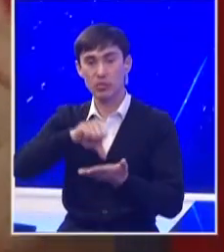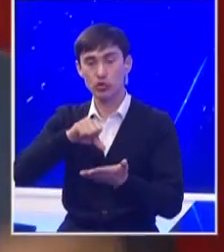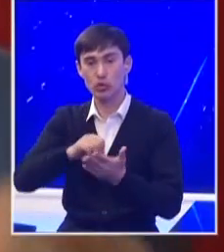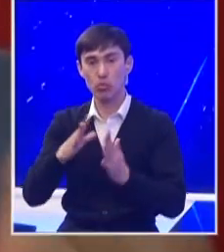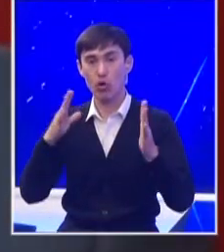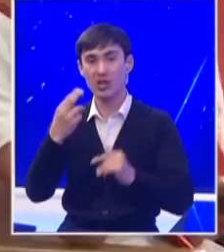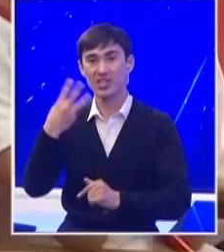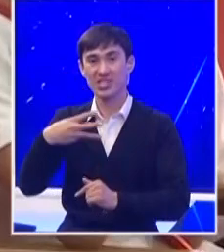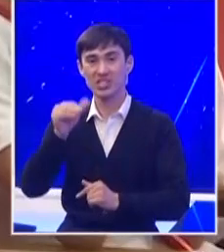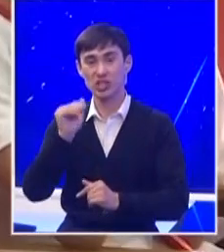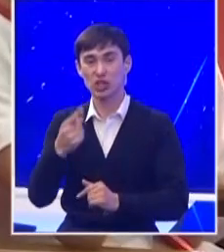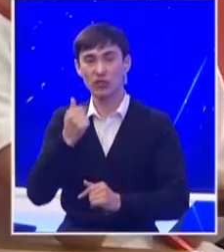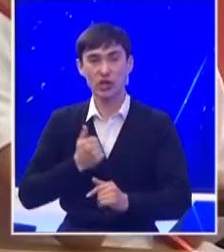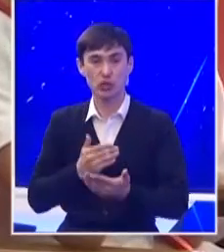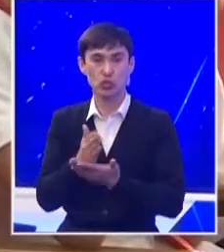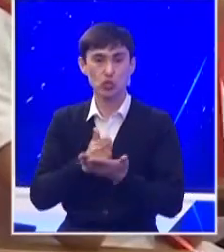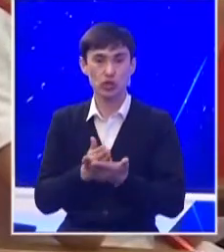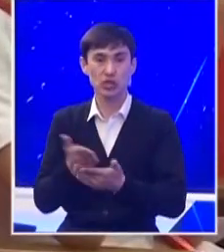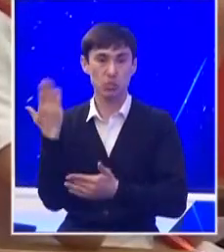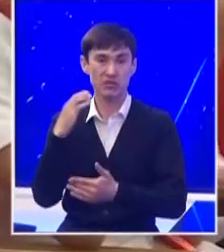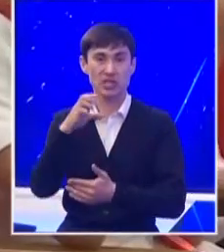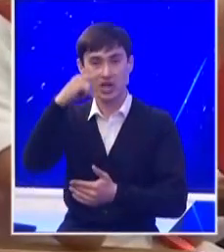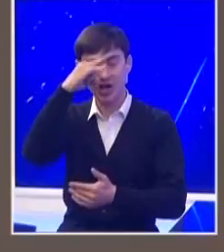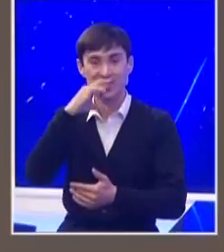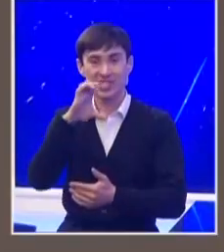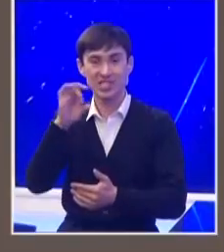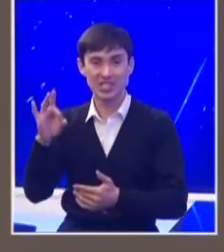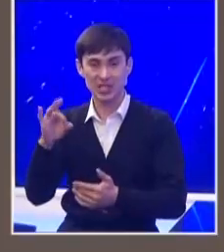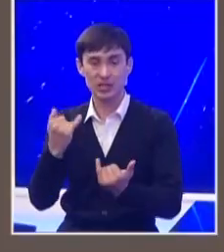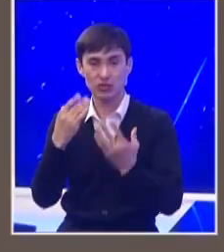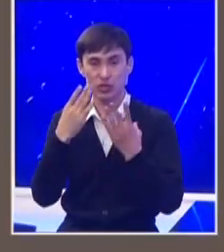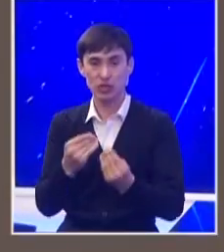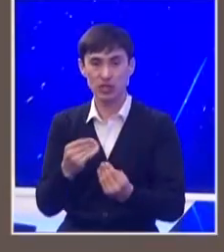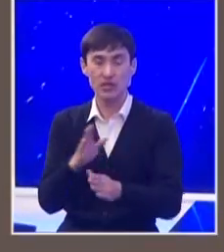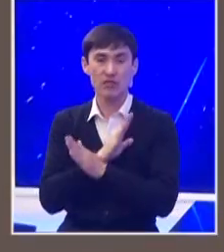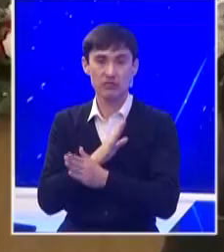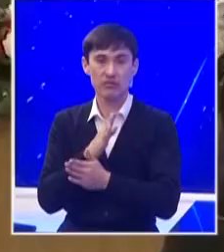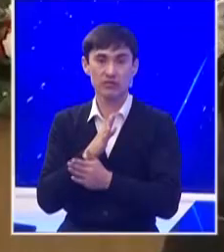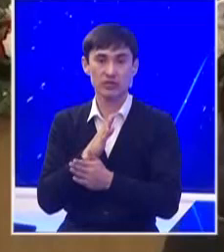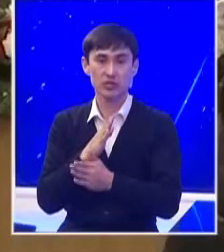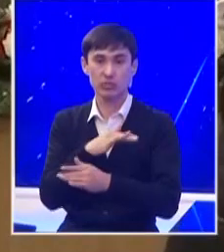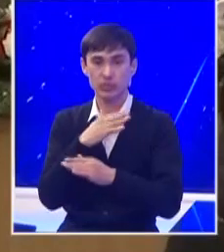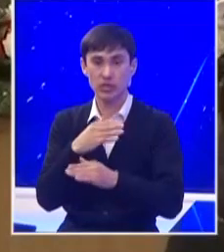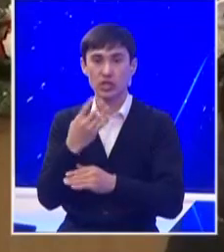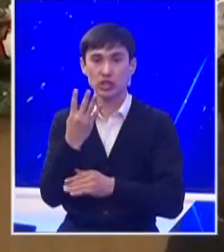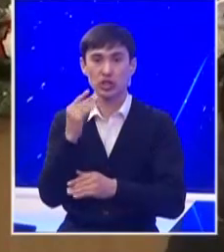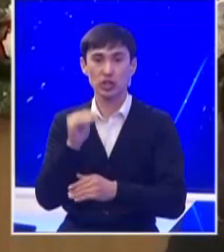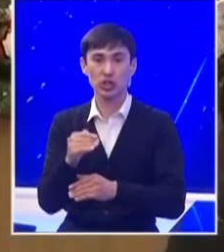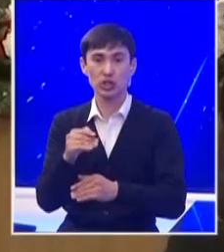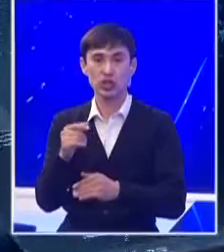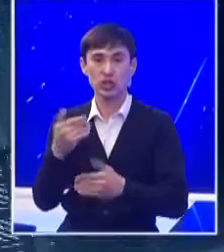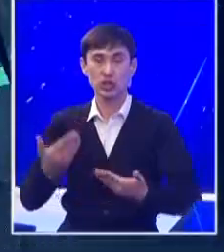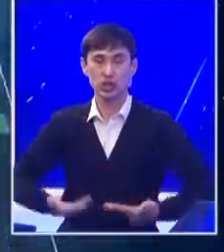более 30 тысяч военнослужащих из бывшей Казахской ССР. На сегодняшний день в живых из них осталось порядка 4,5 тысяч